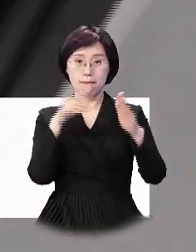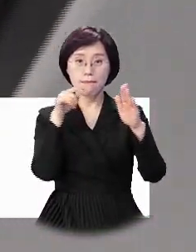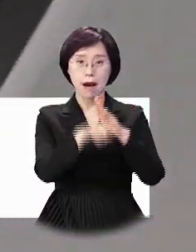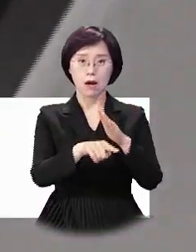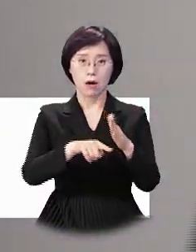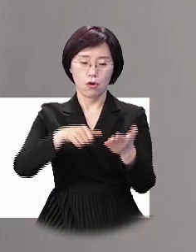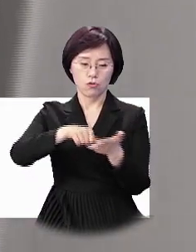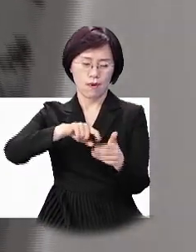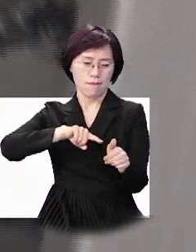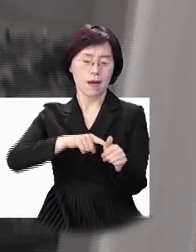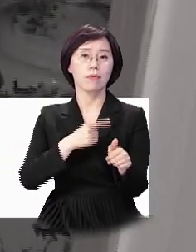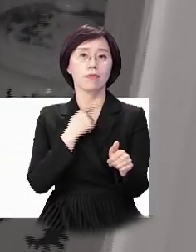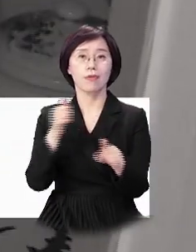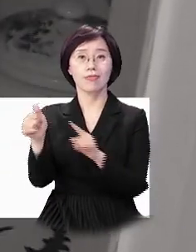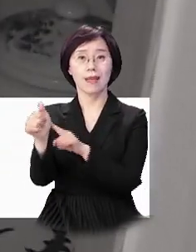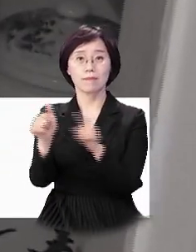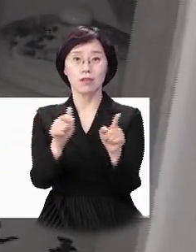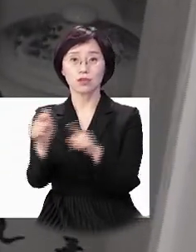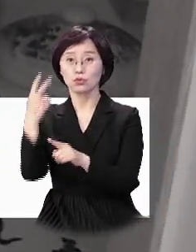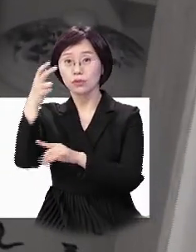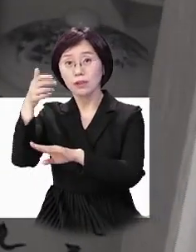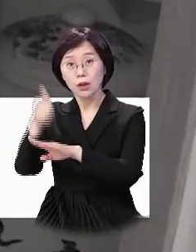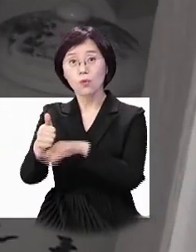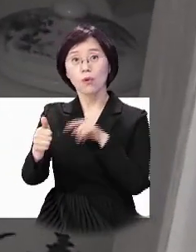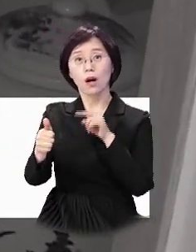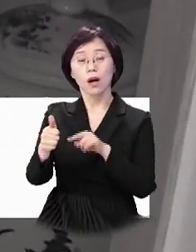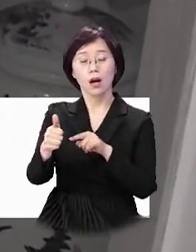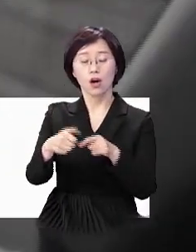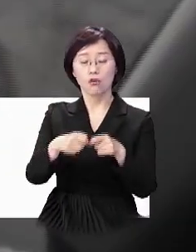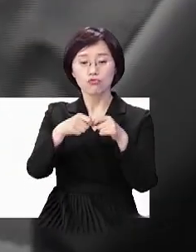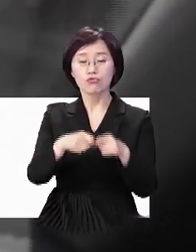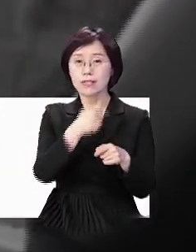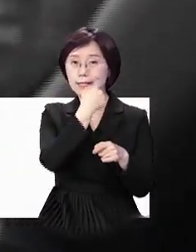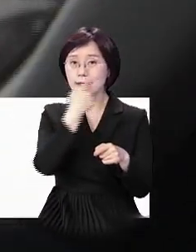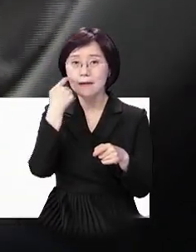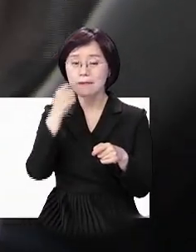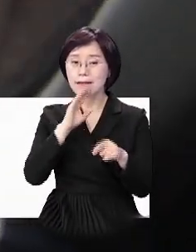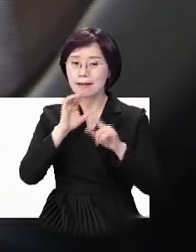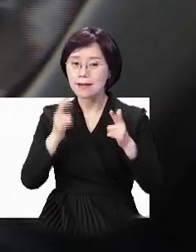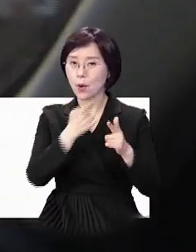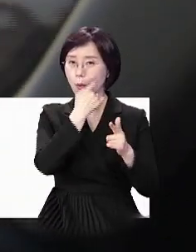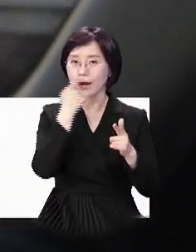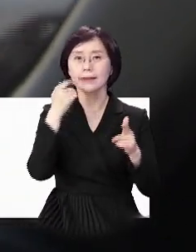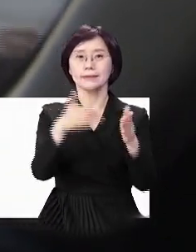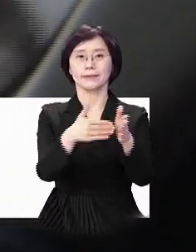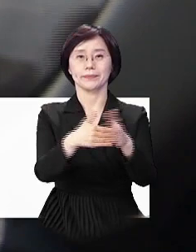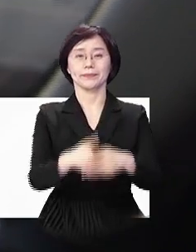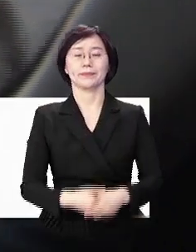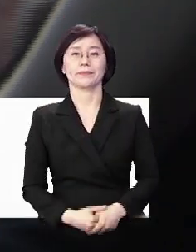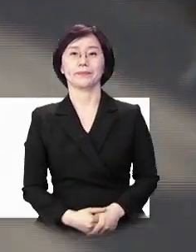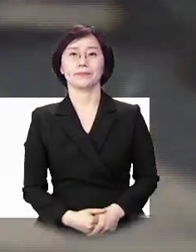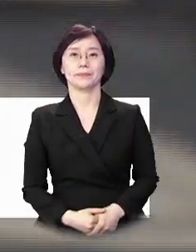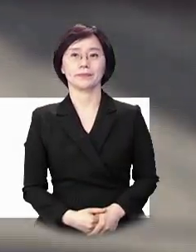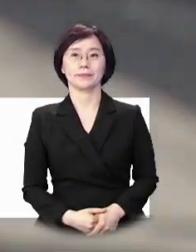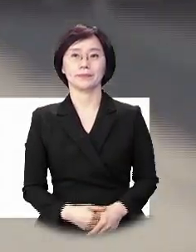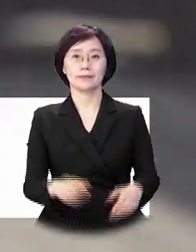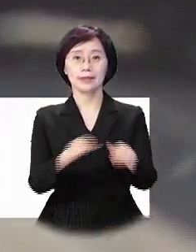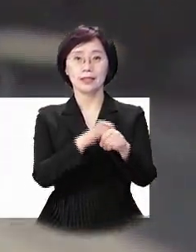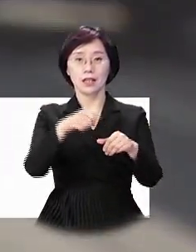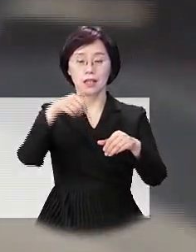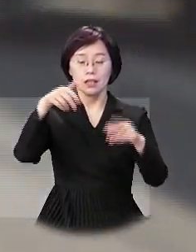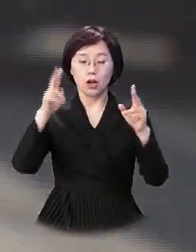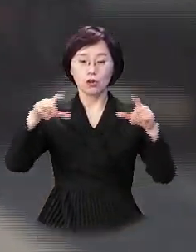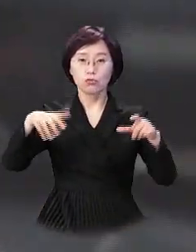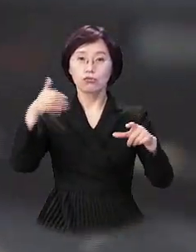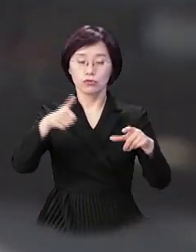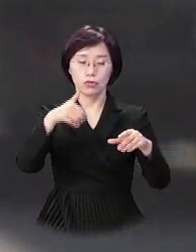투표를 강요했던 남성들을 조사한 결과 구체적인 사실 관계를 확인한 것으로 파악됐습니다 특히 영덕군